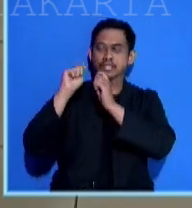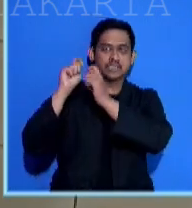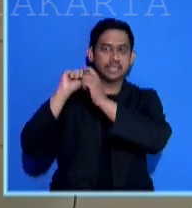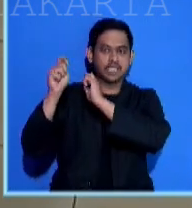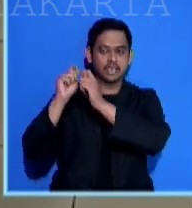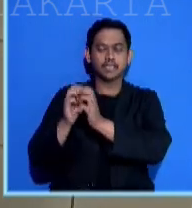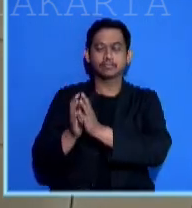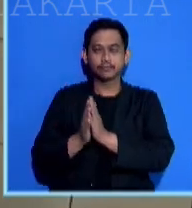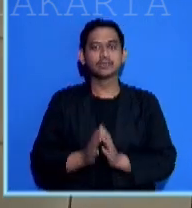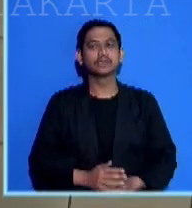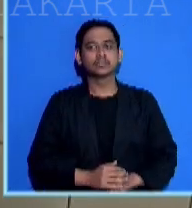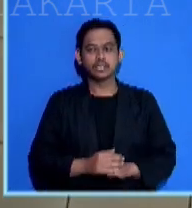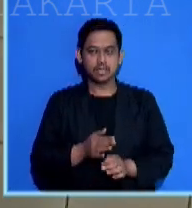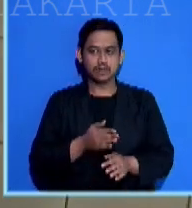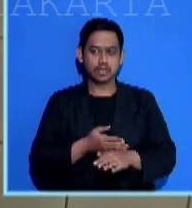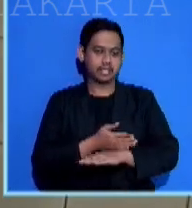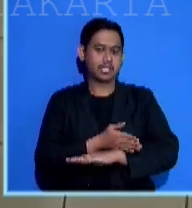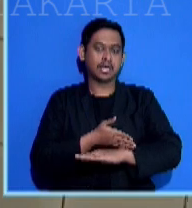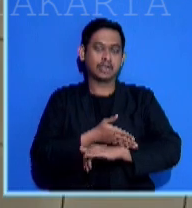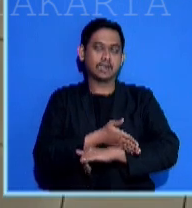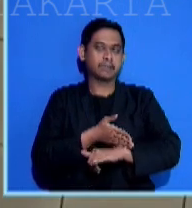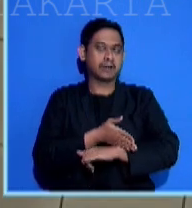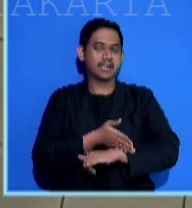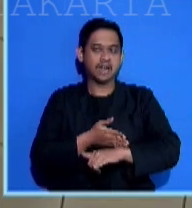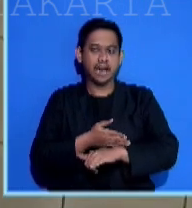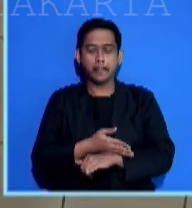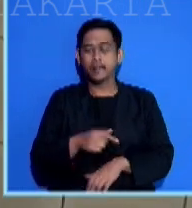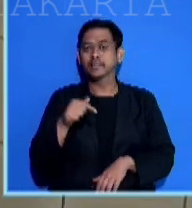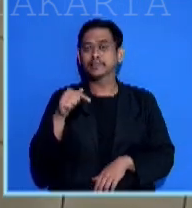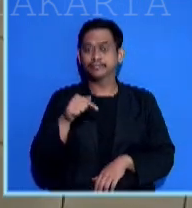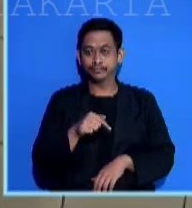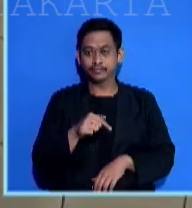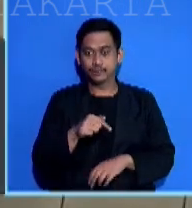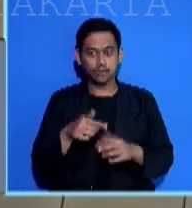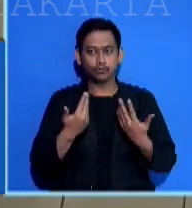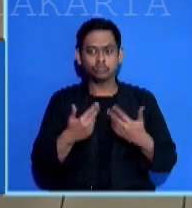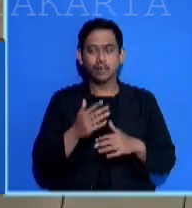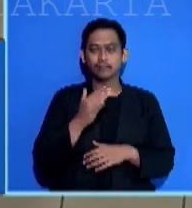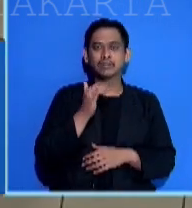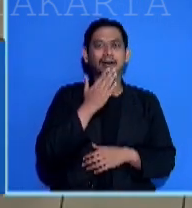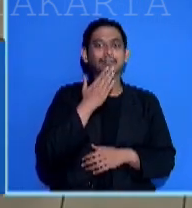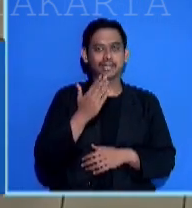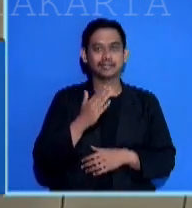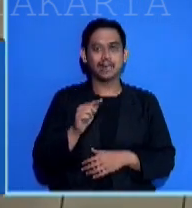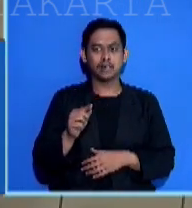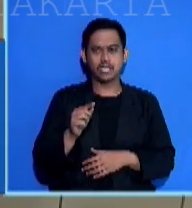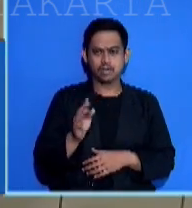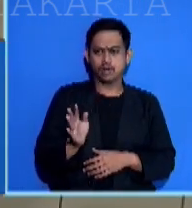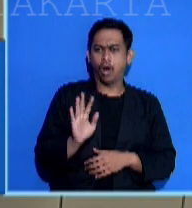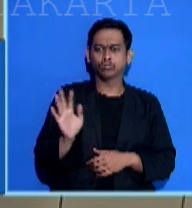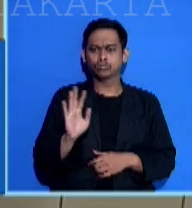Idul Adha. Saya kira ini adalah sesuatu yang sudah biasa, tidak perlu